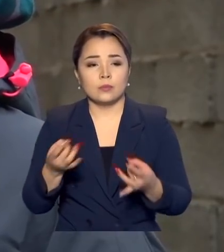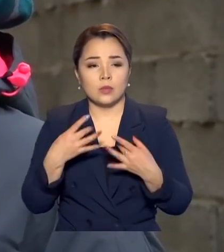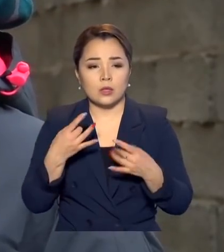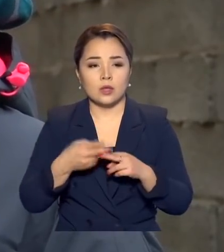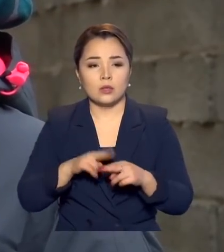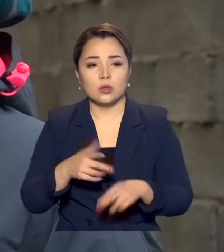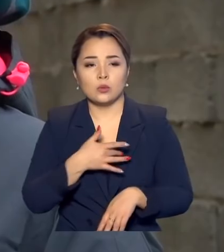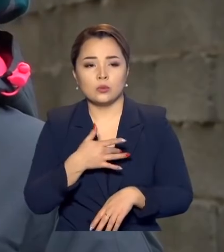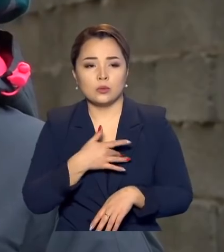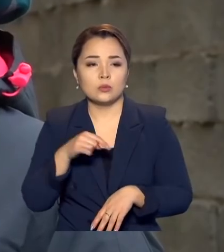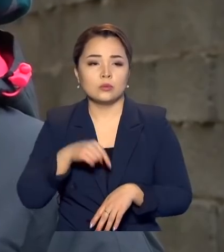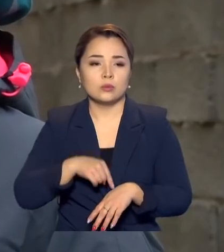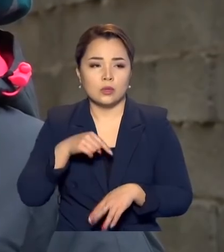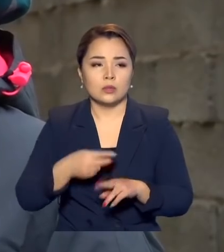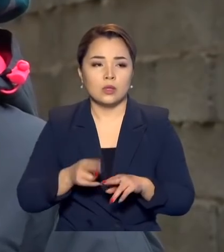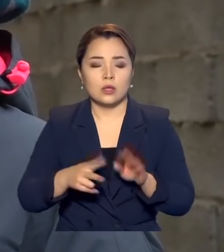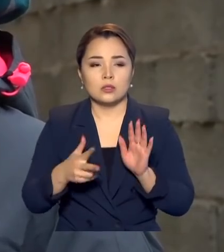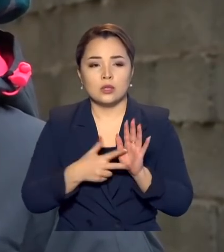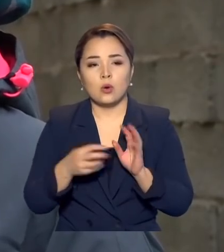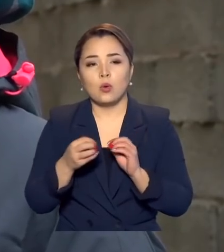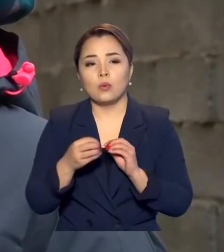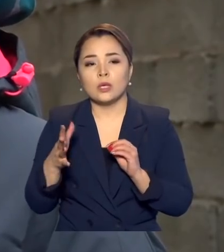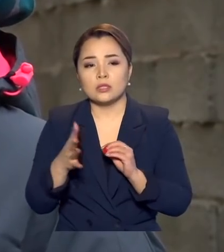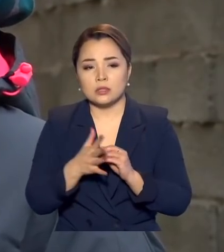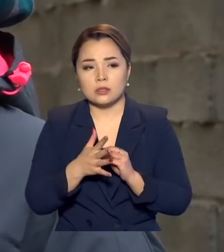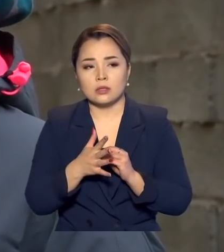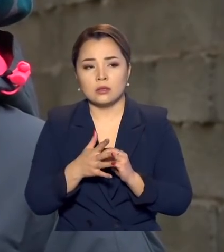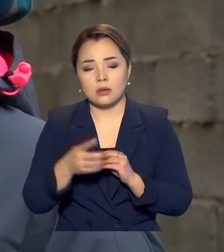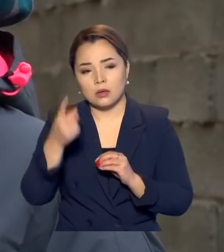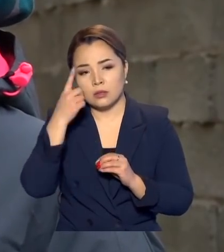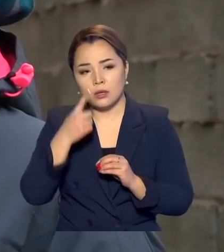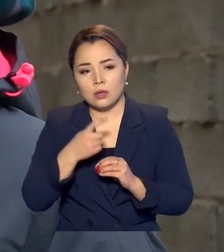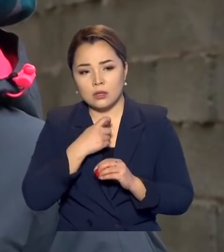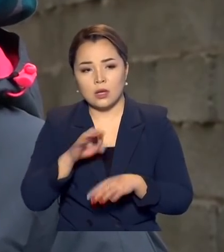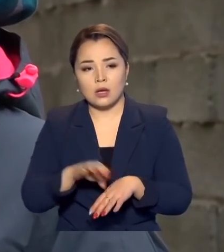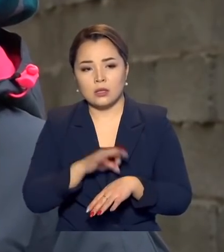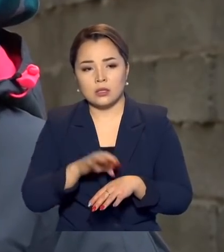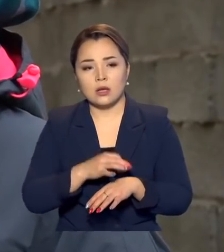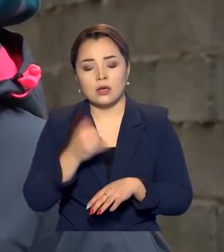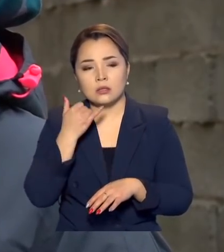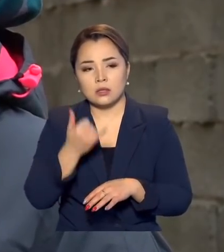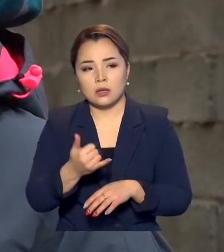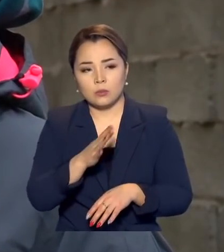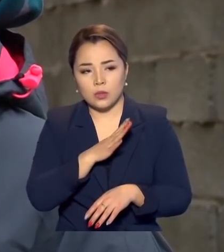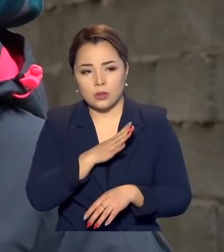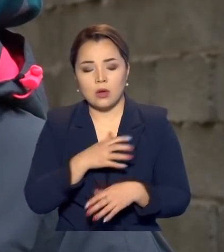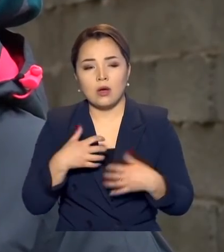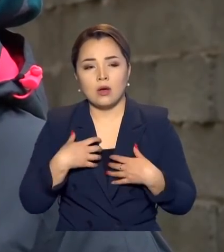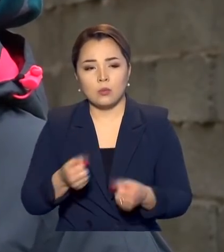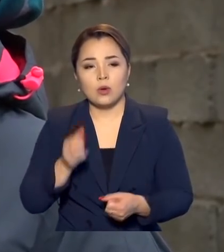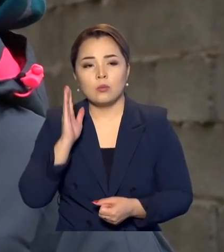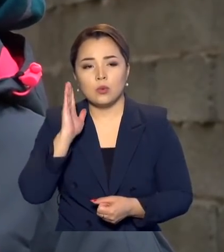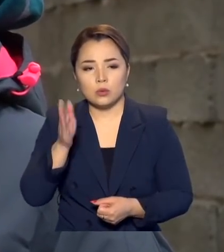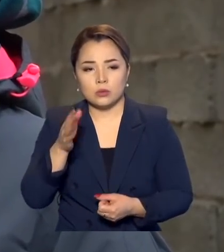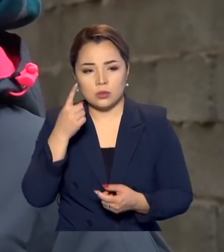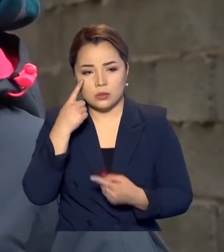Өзін жүрегі сезді ме? 8-15-те хабарласып әйеліме звондады. Аман болыңдар